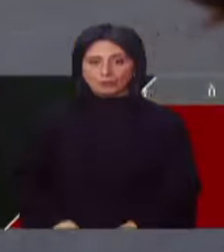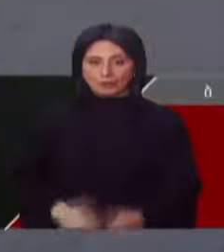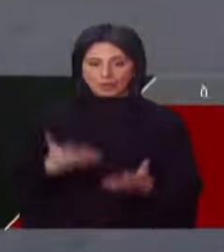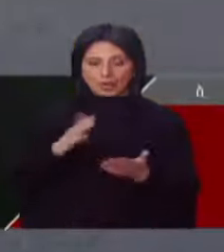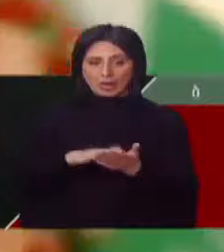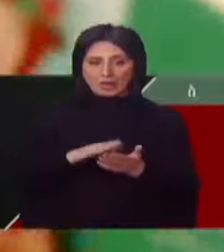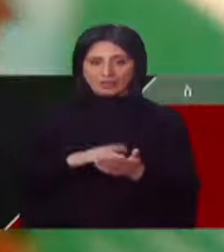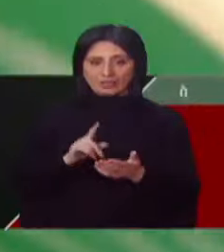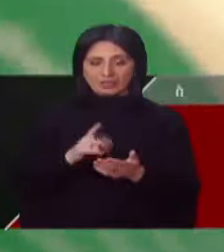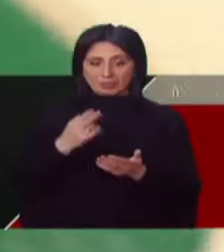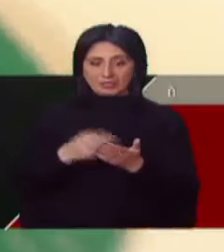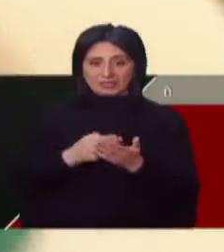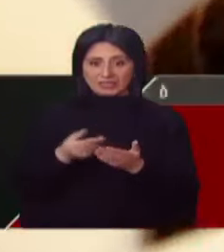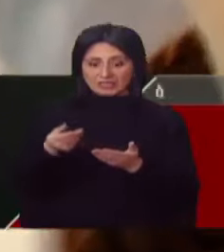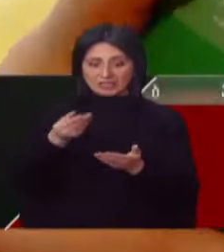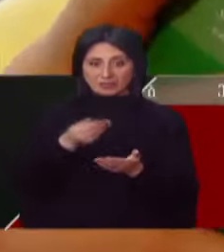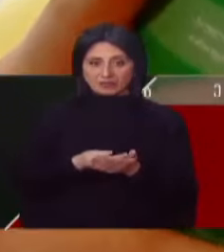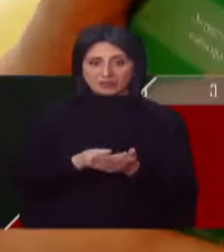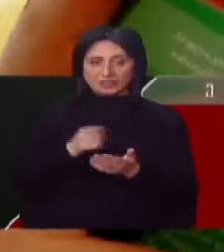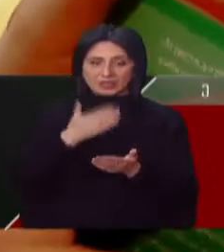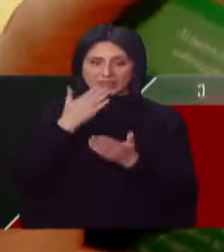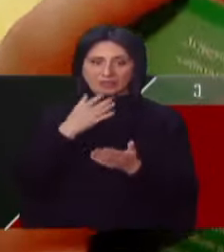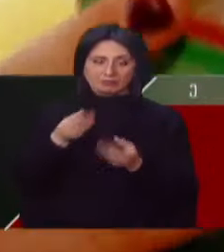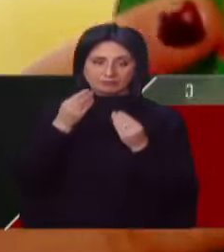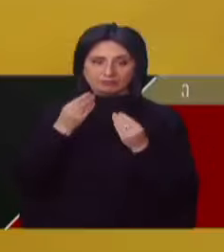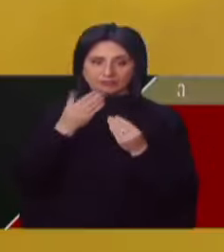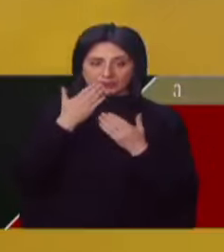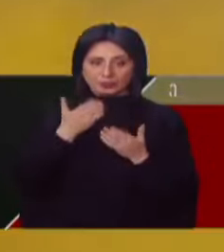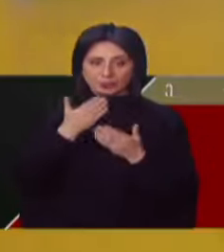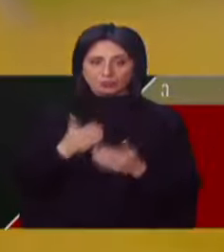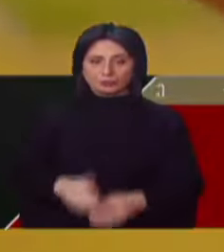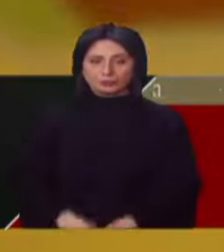ხელში რომელი წიგნიც ჩამევარდება, იმ წიგს კითხულობ.